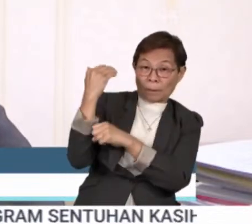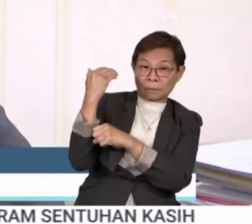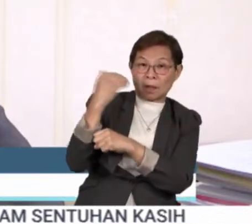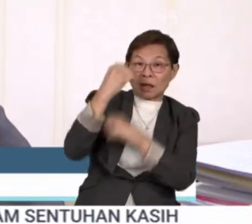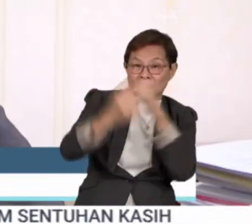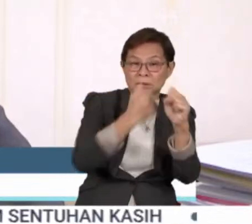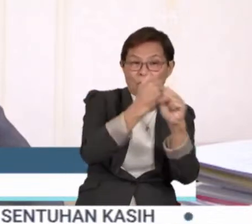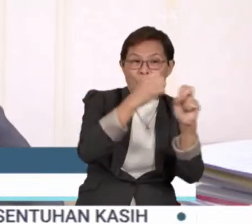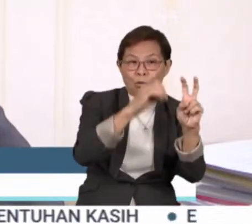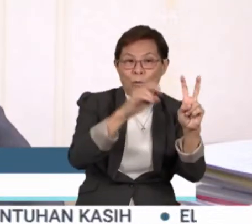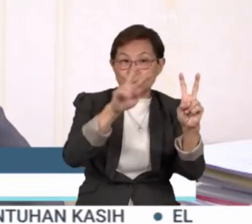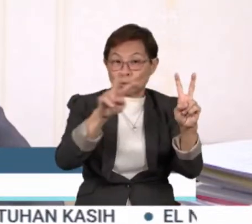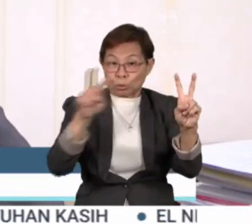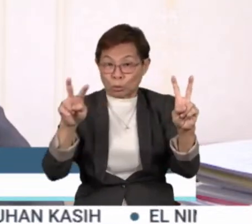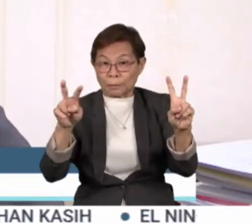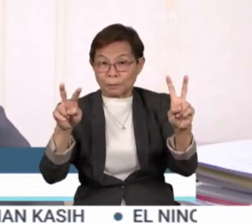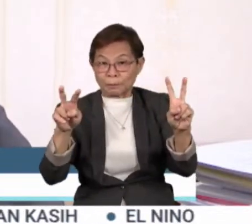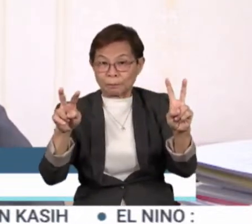tahun 2022,